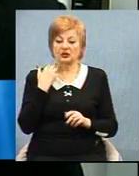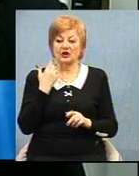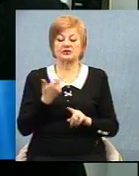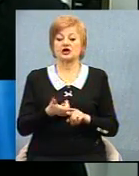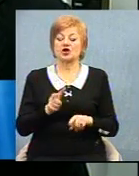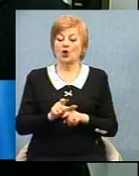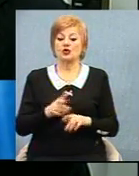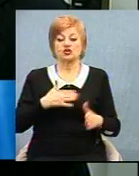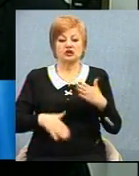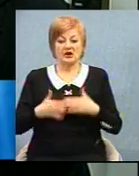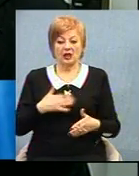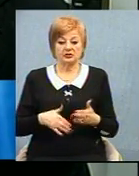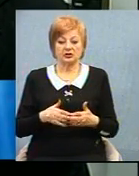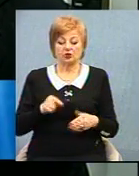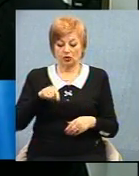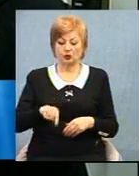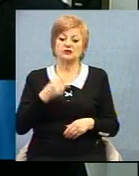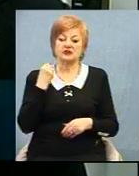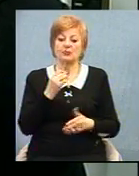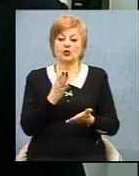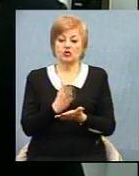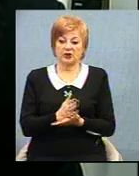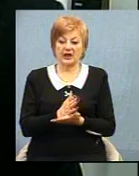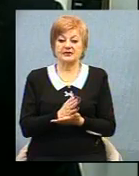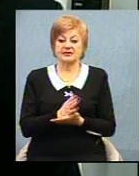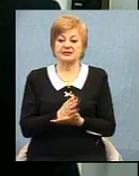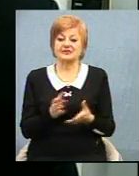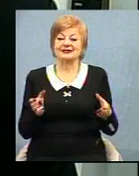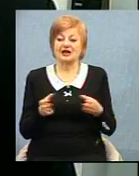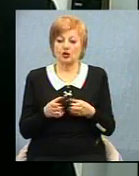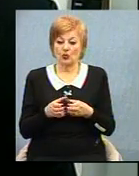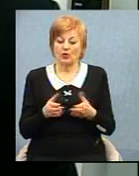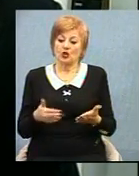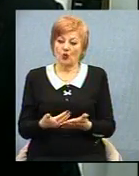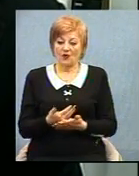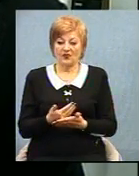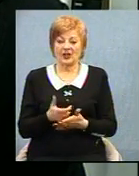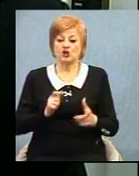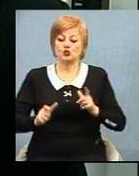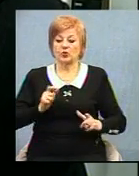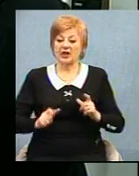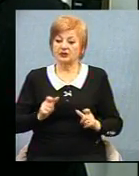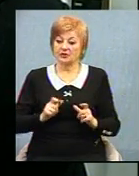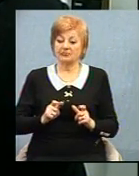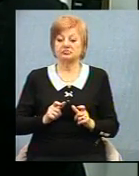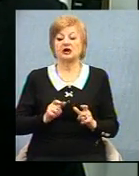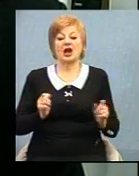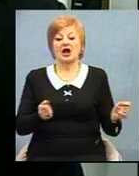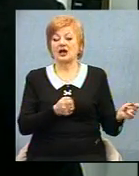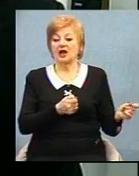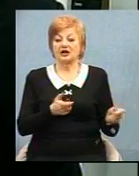радий, що тут в Запоріжжі є нова група студентів,